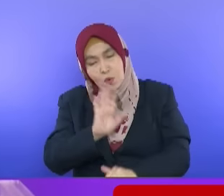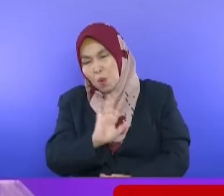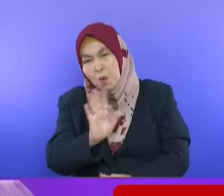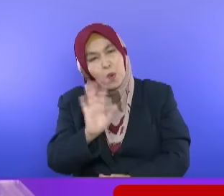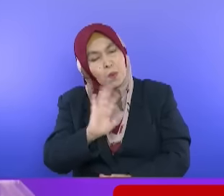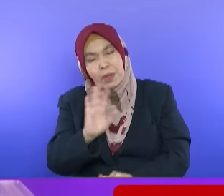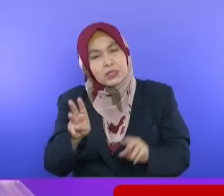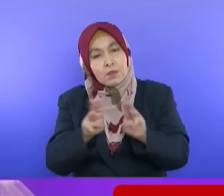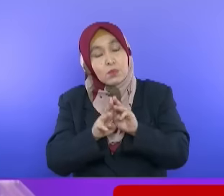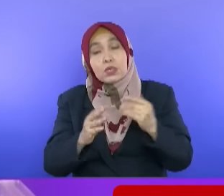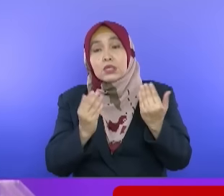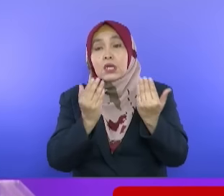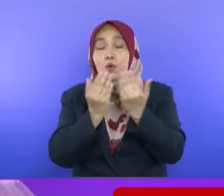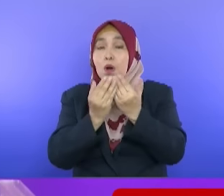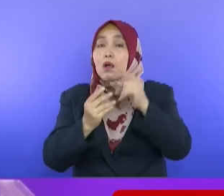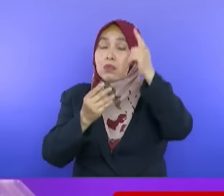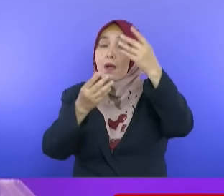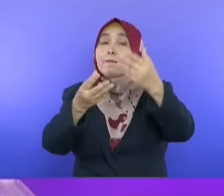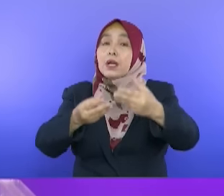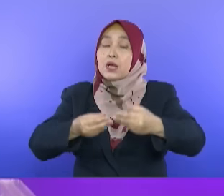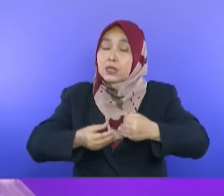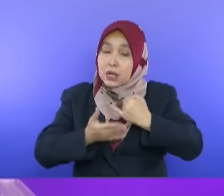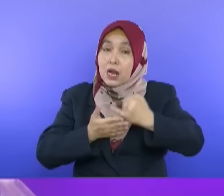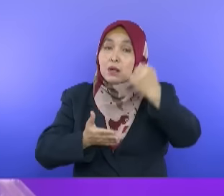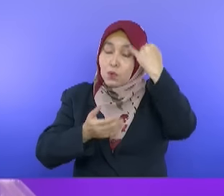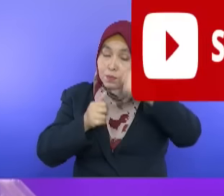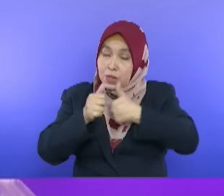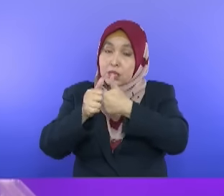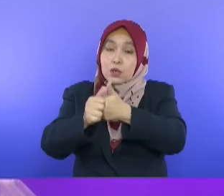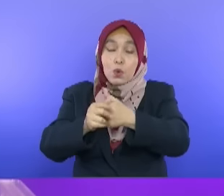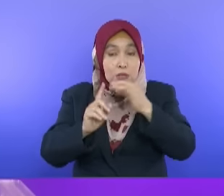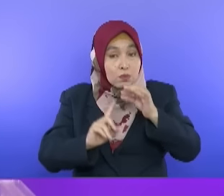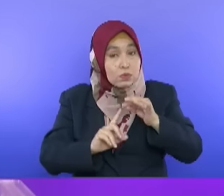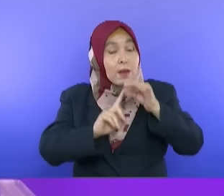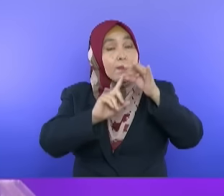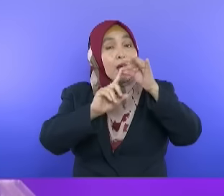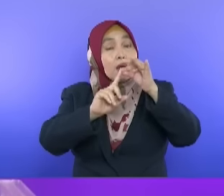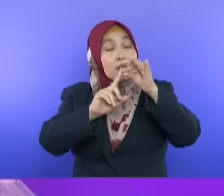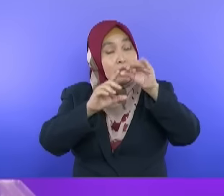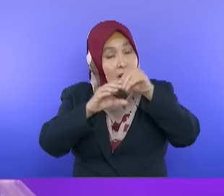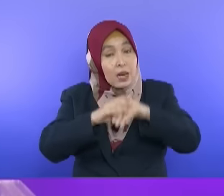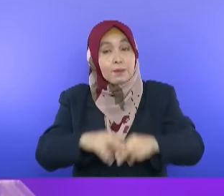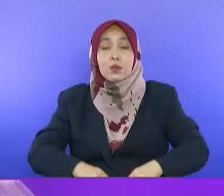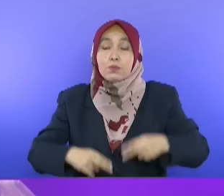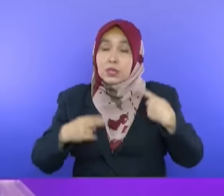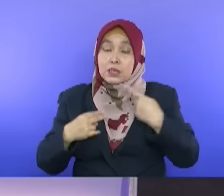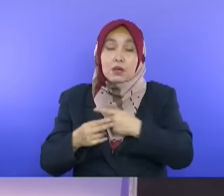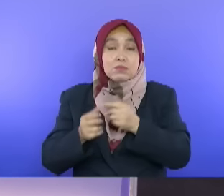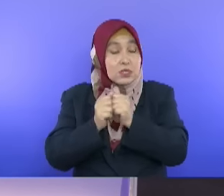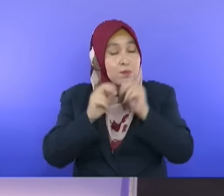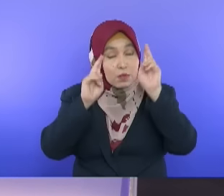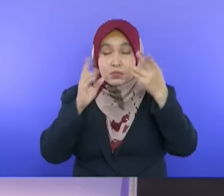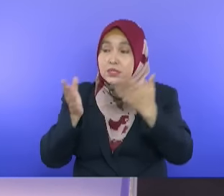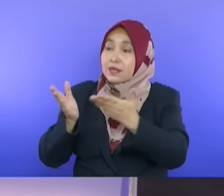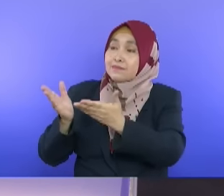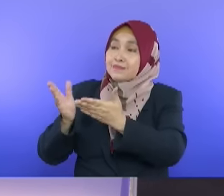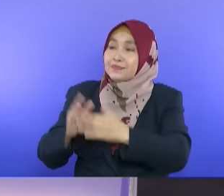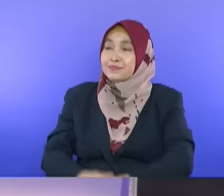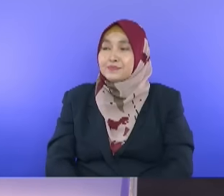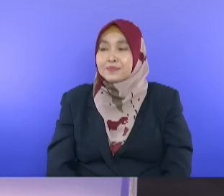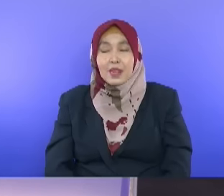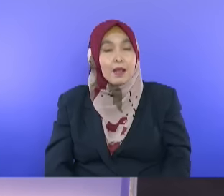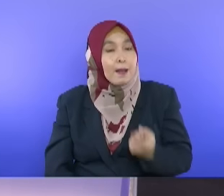begitu doa Allah berikan ilmu mengikut keutamaan dalam kehidupan kita sama saja